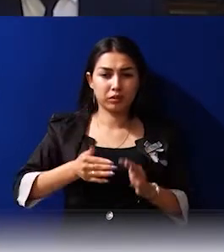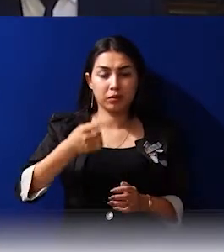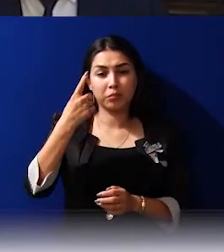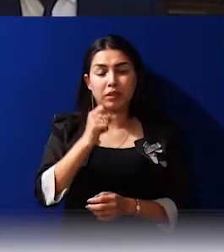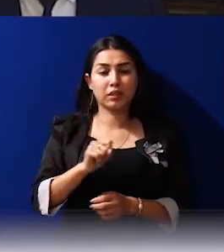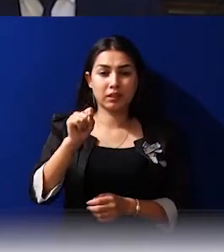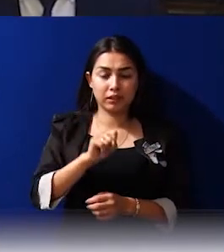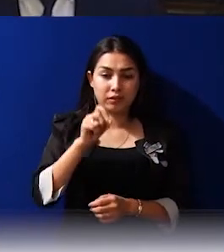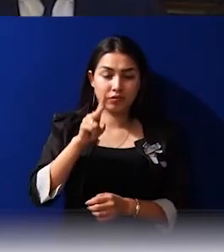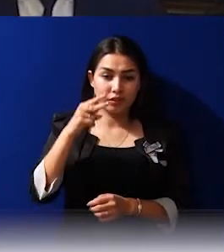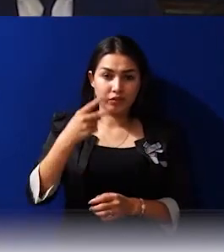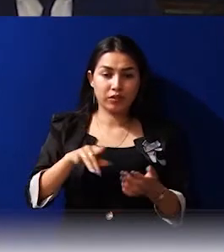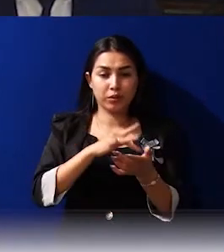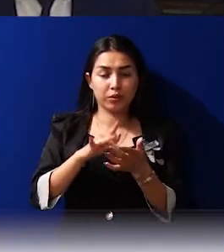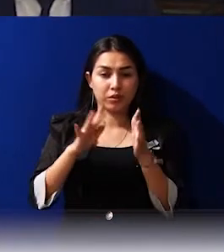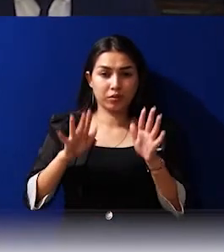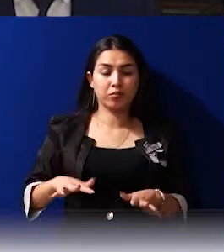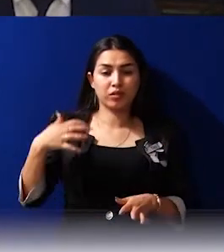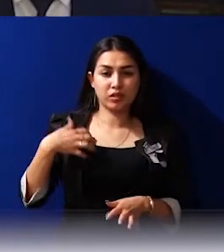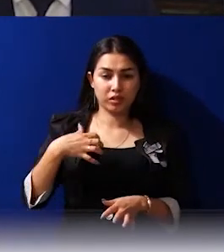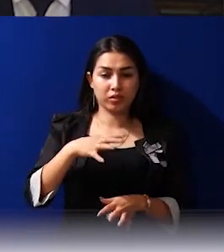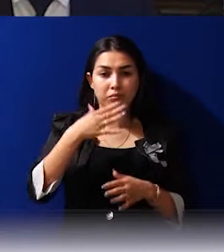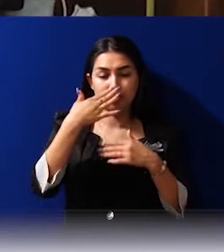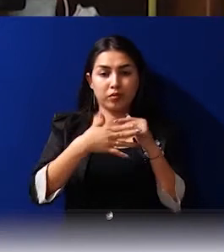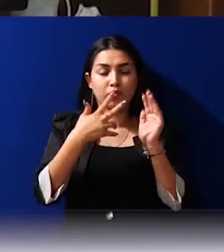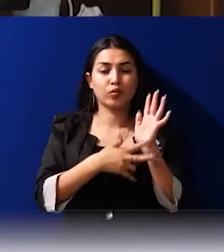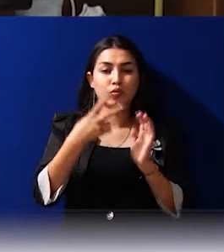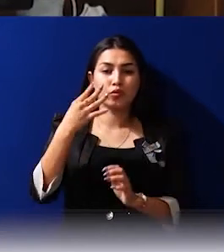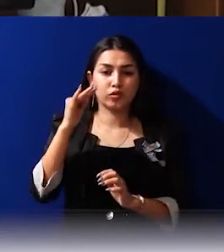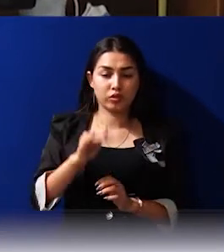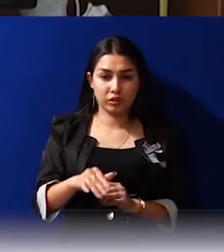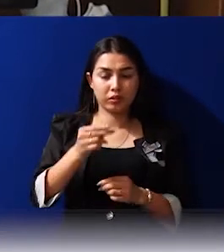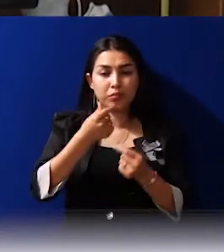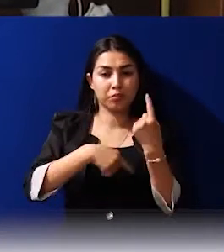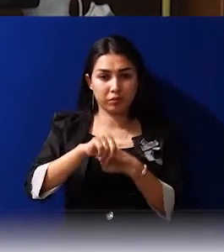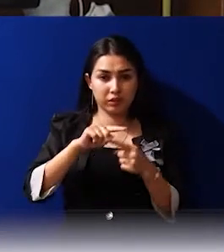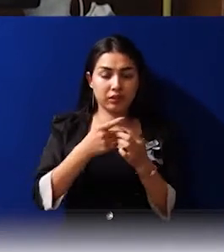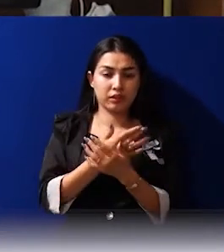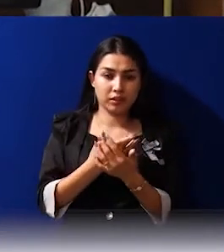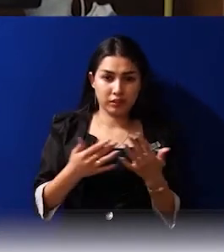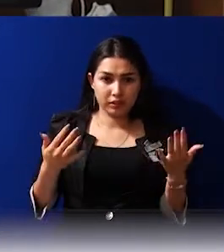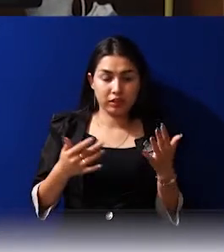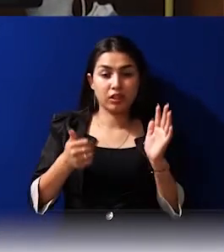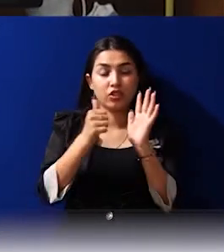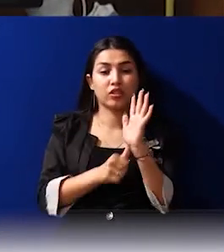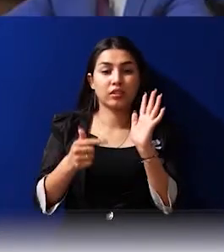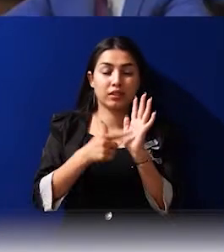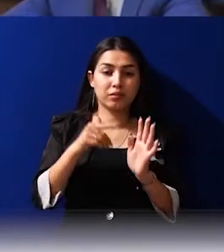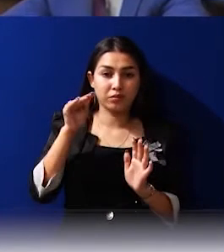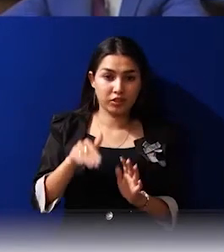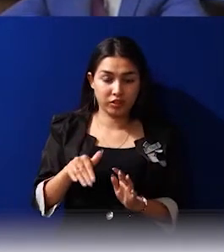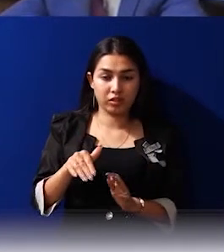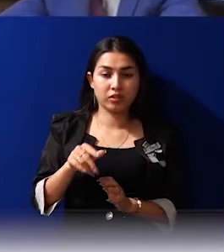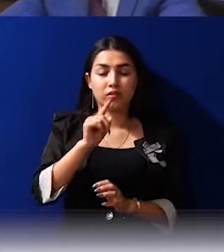августа текущего года в Жамбылской области зарегистрировано 84 тысячи субъектов малого и среднего бизнеса, 67 тысяч из